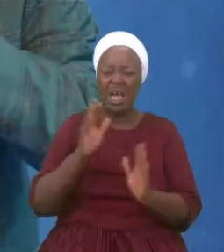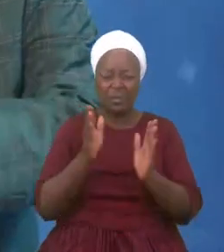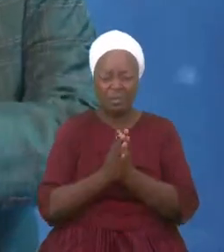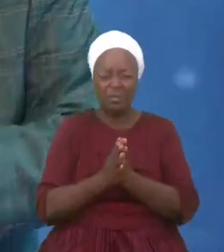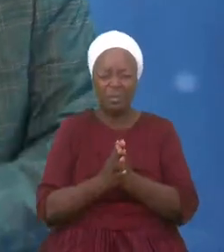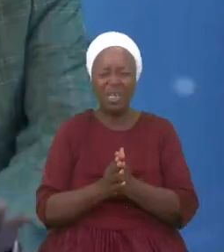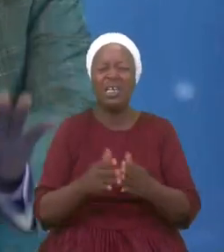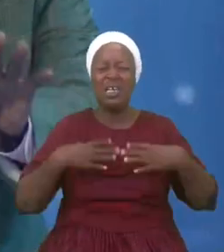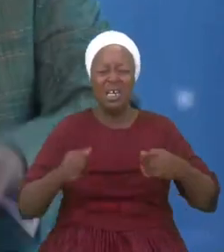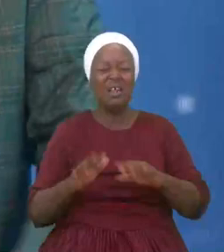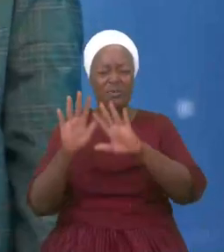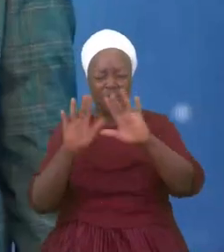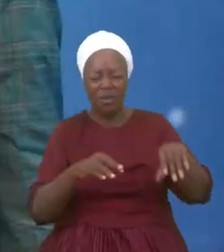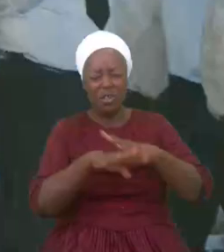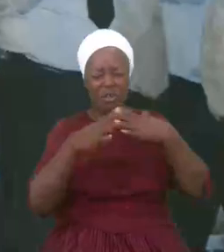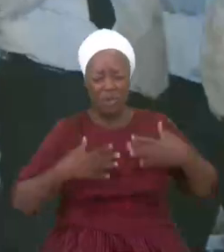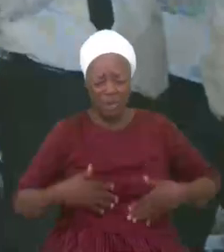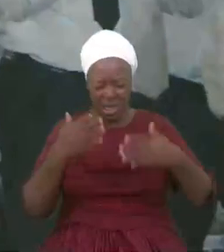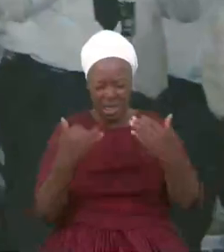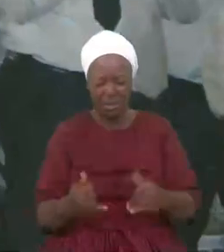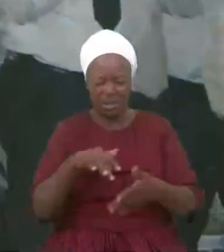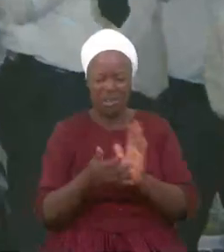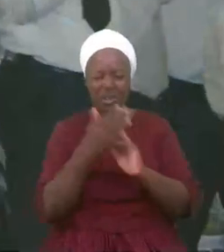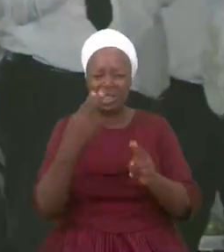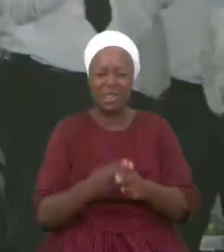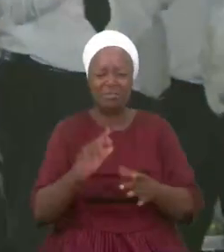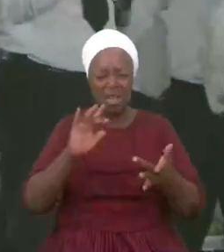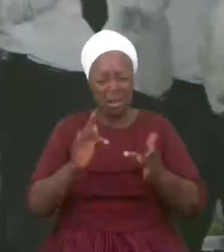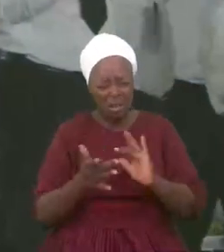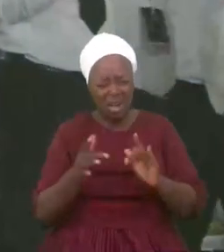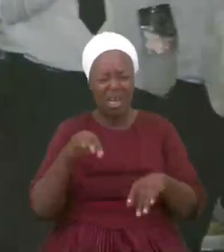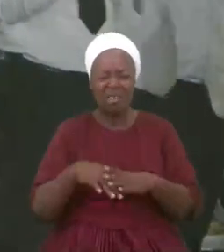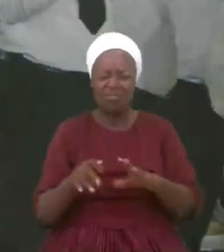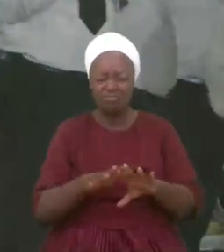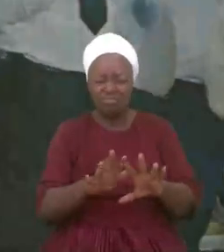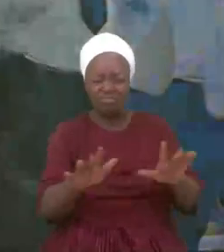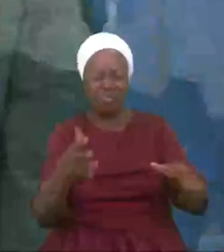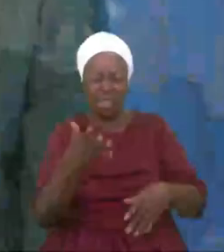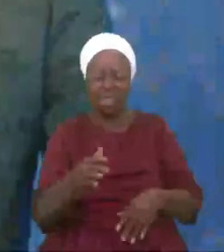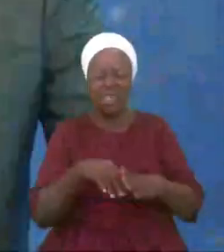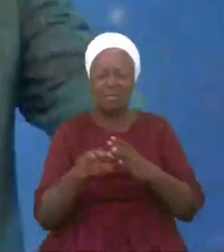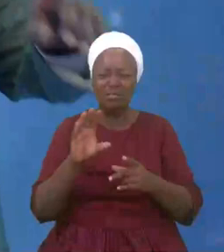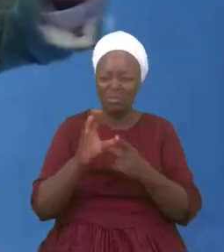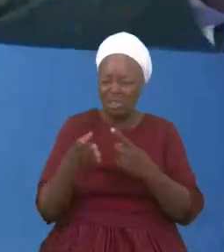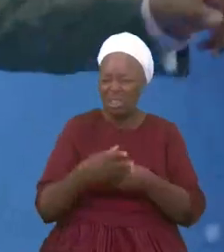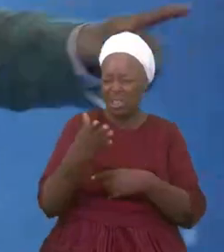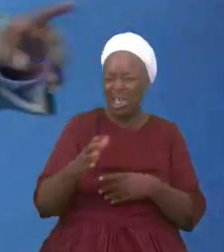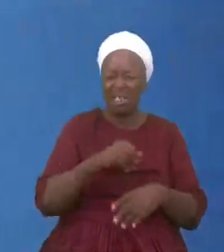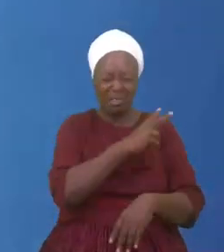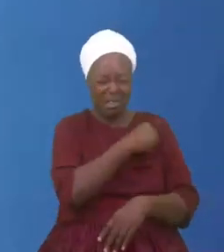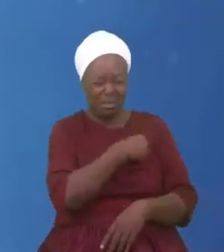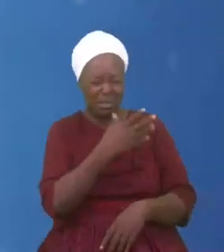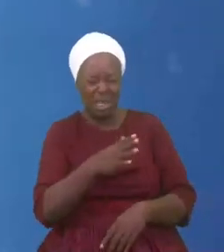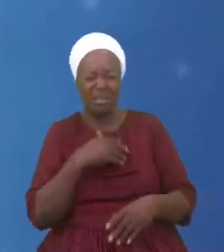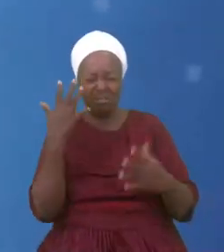devant la barbe partout je prie qu'il est la guérison qui rentre dans votre corps maintenant en ligne